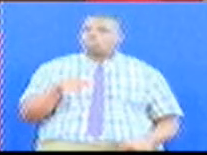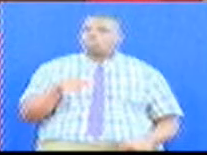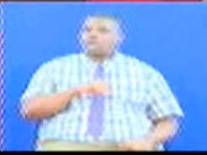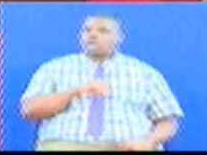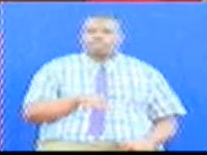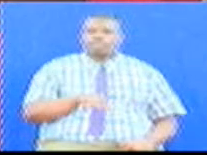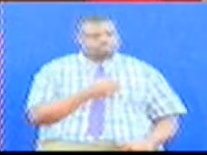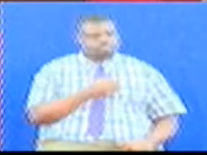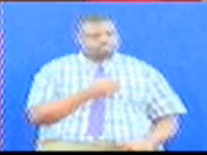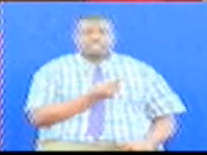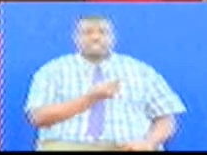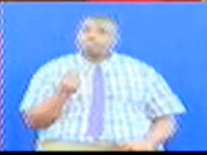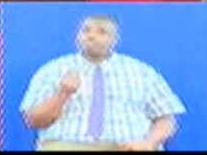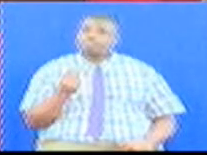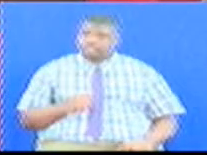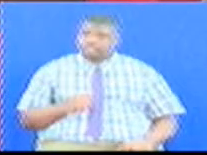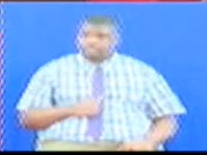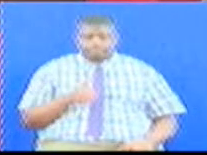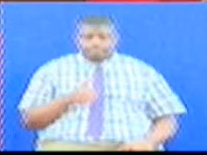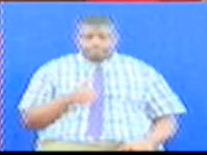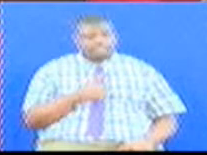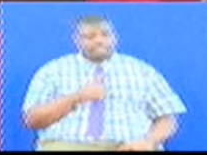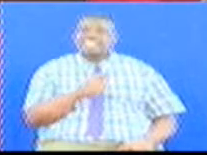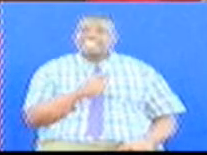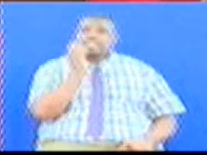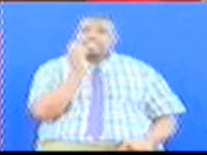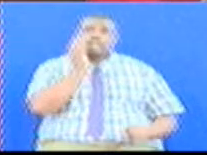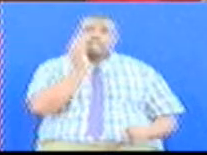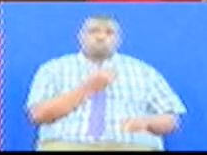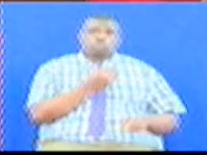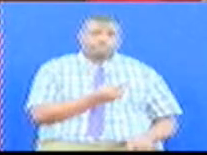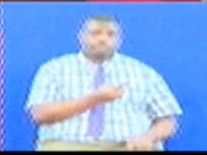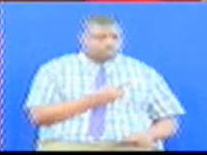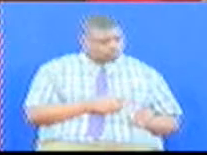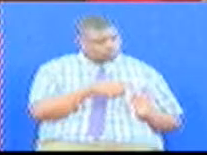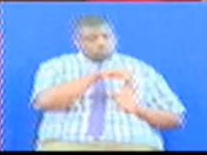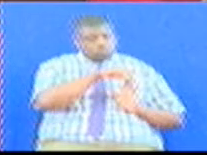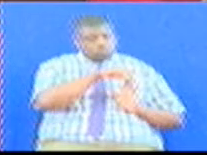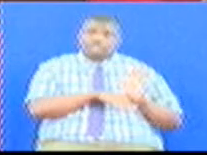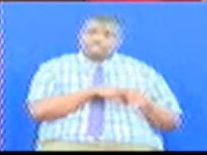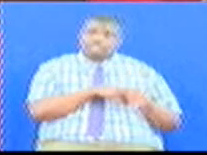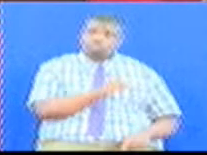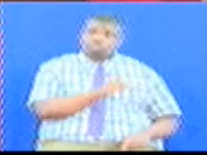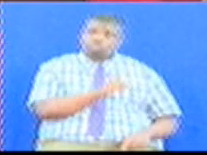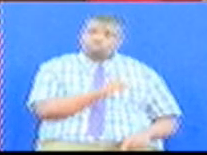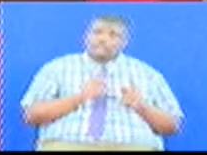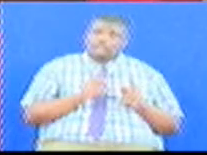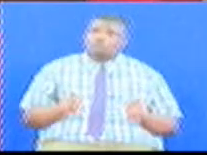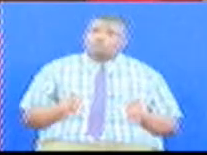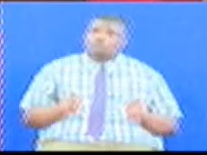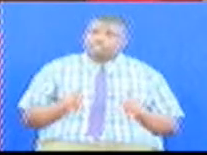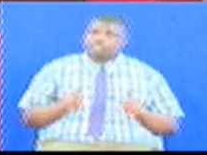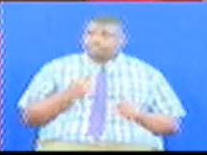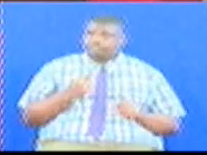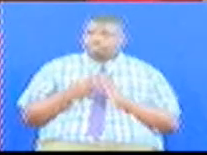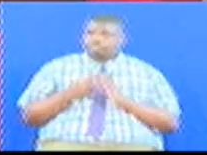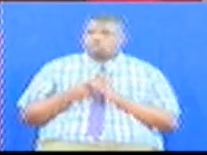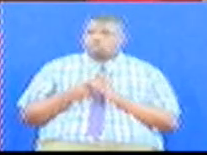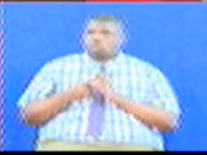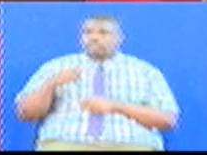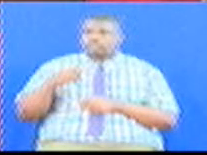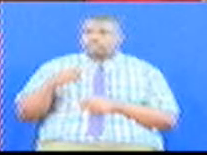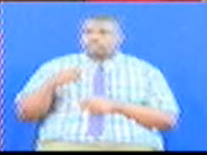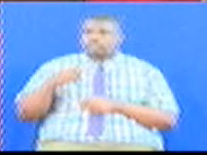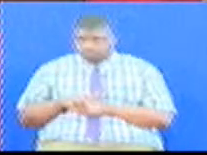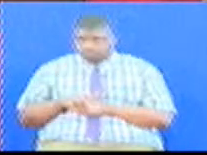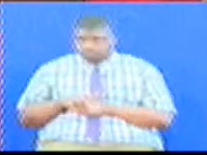2002. Nini nakusudia kusema? Tunao utaratibu Mheshimiwa Naibu Spika ambao ni wa kawaida sana, kwa mfano katika mara nyingi sana, hasa